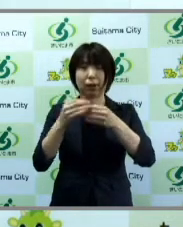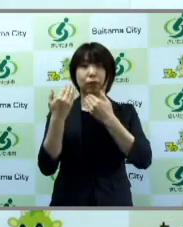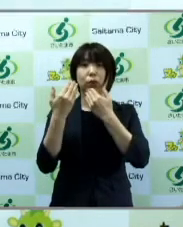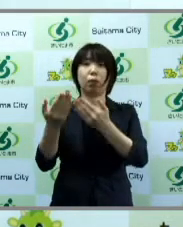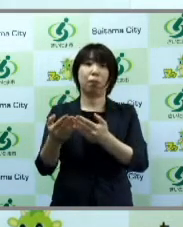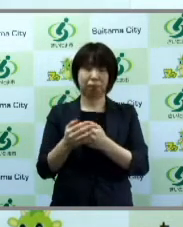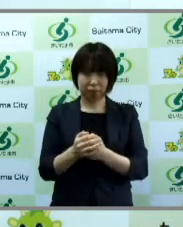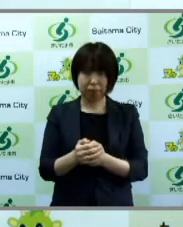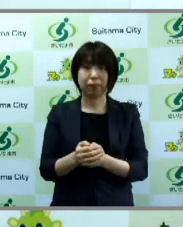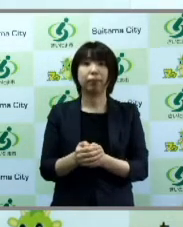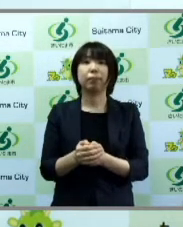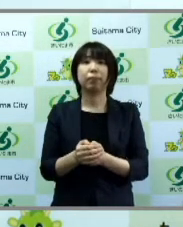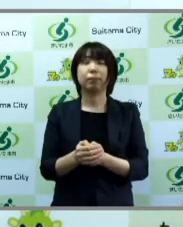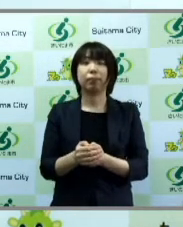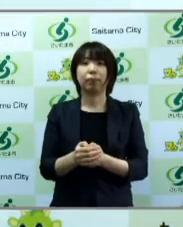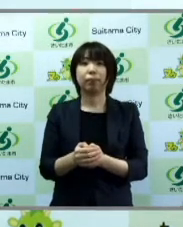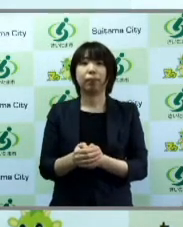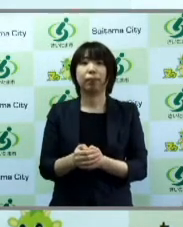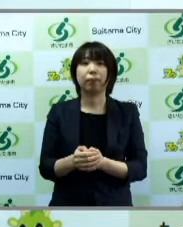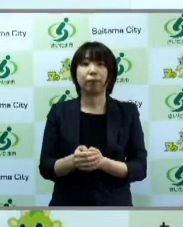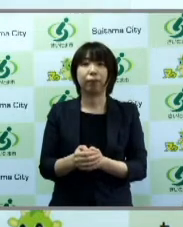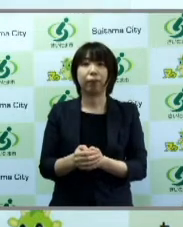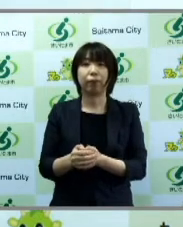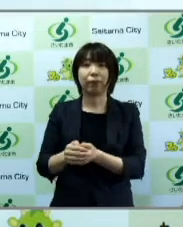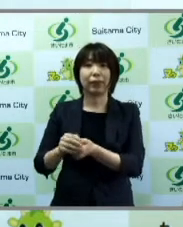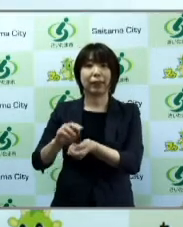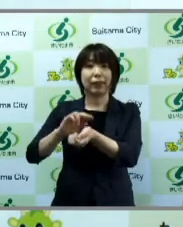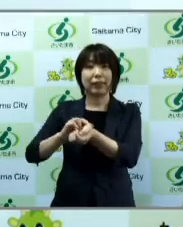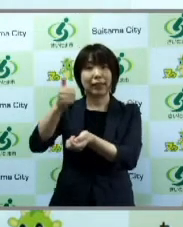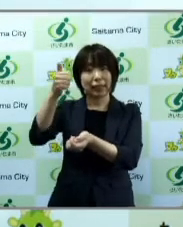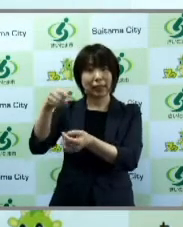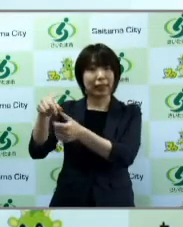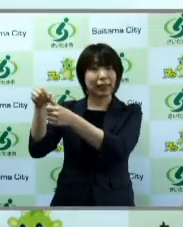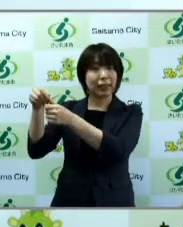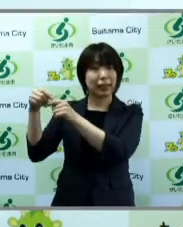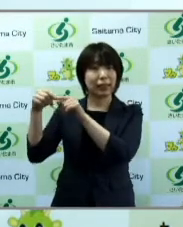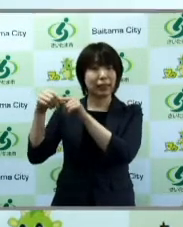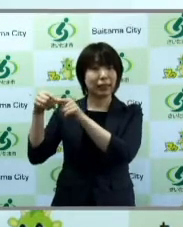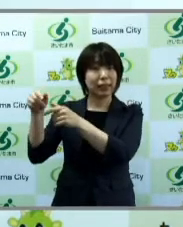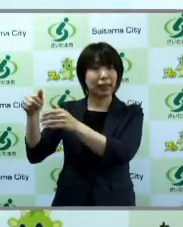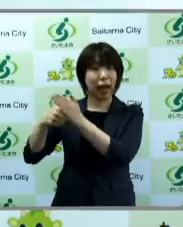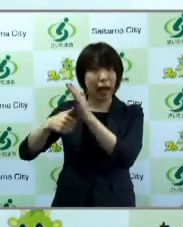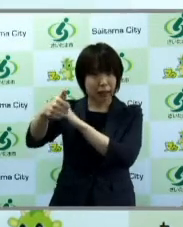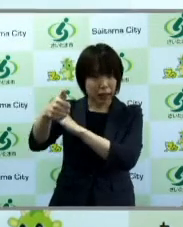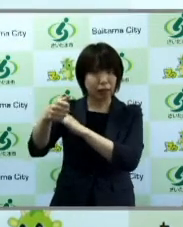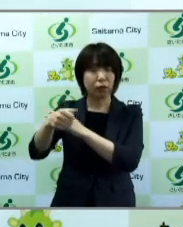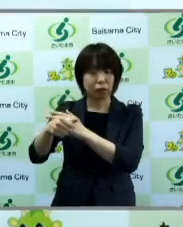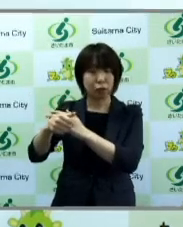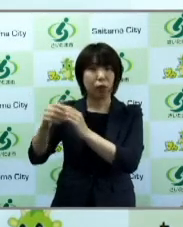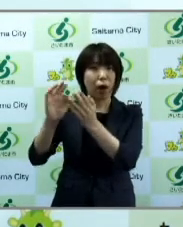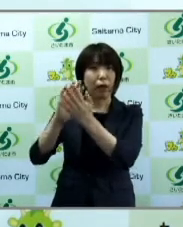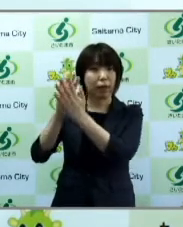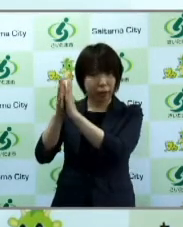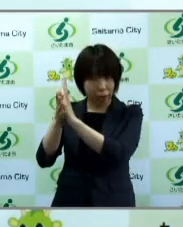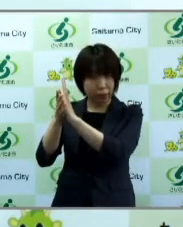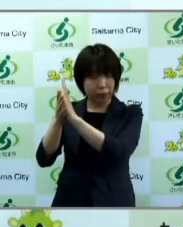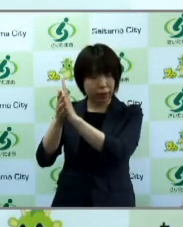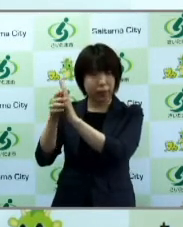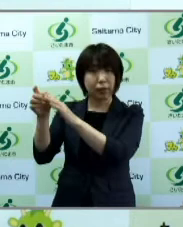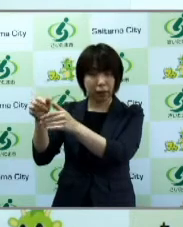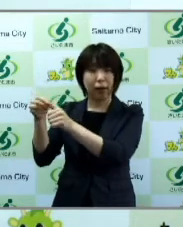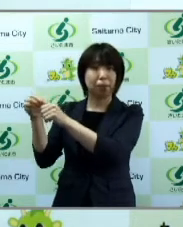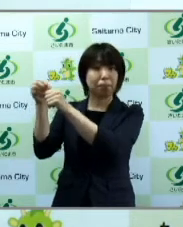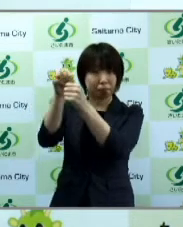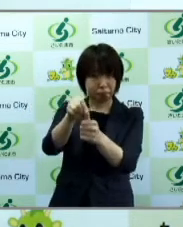医師を出しているのは埼玉県だけで、埼玉市からは医師、医療関係者は出してい